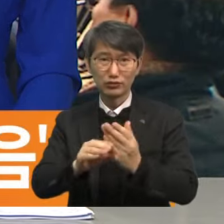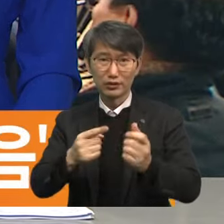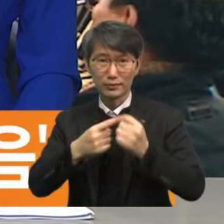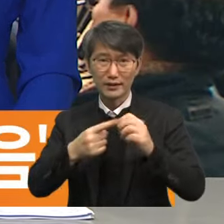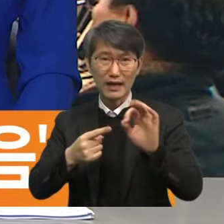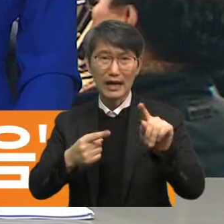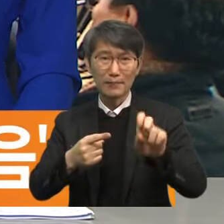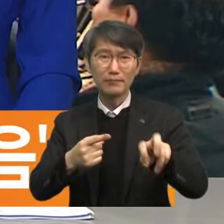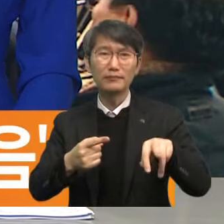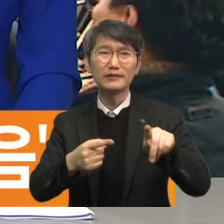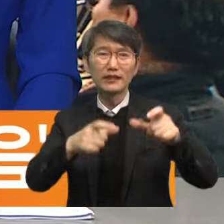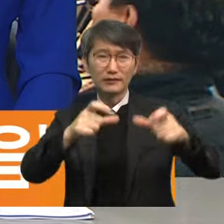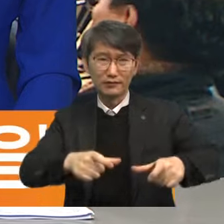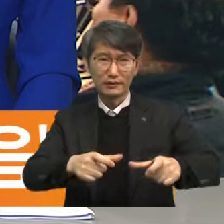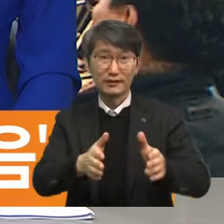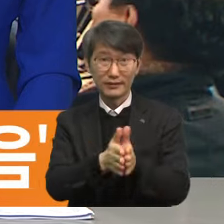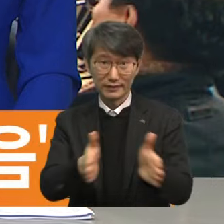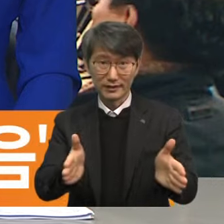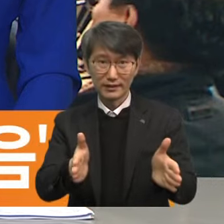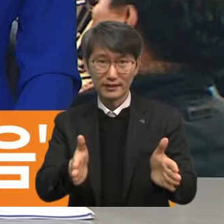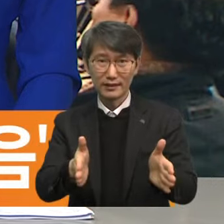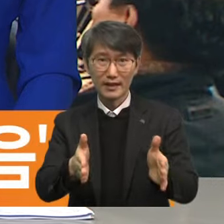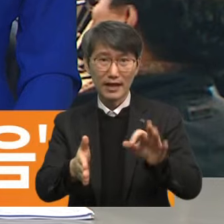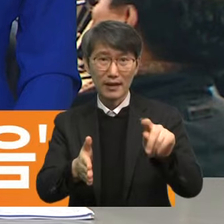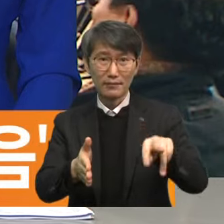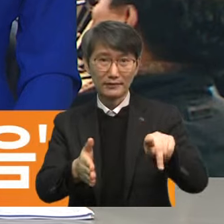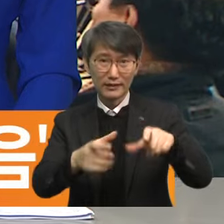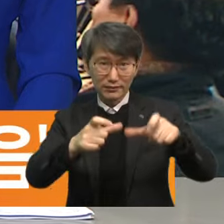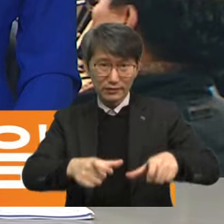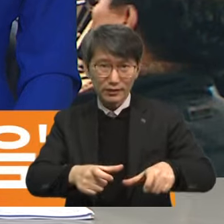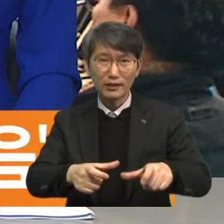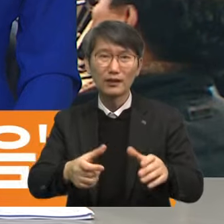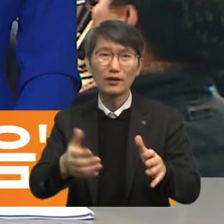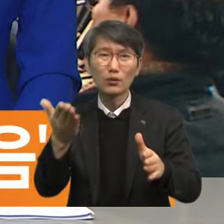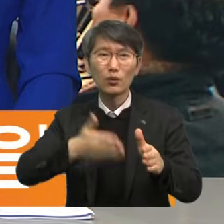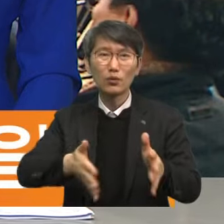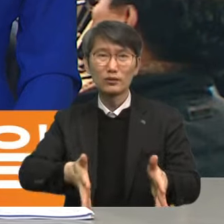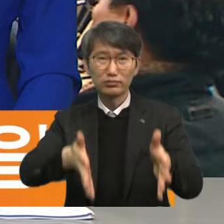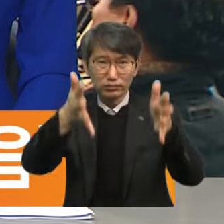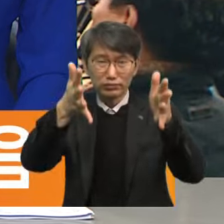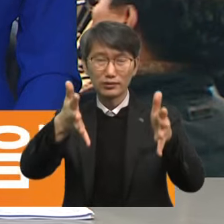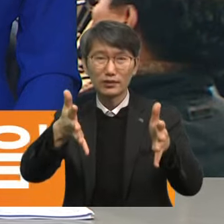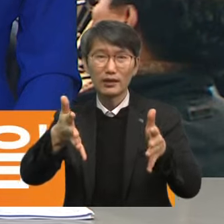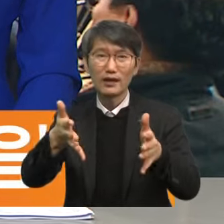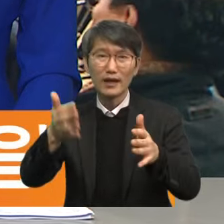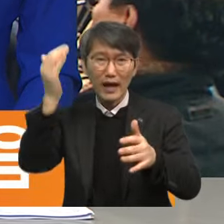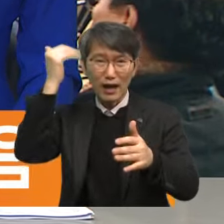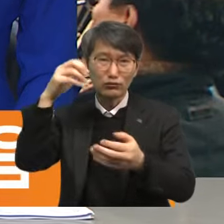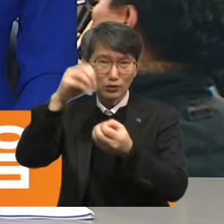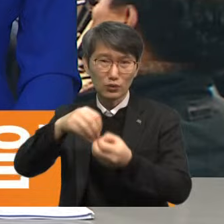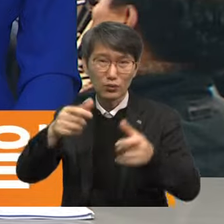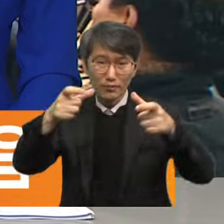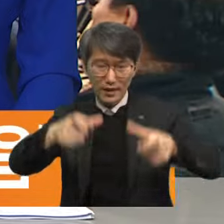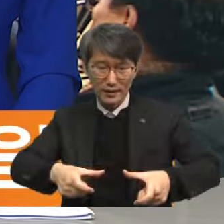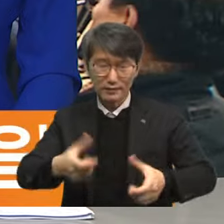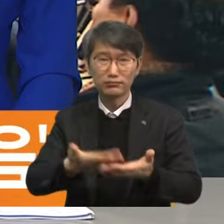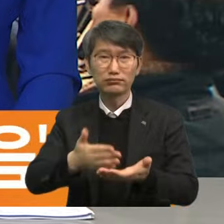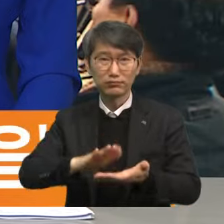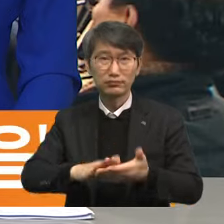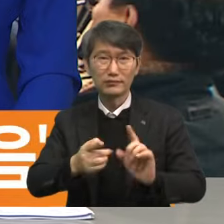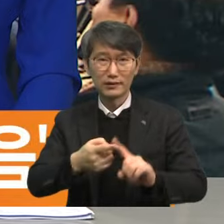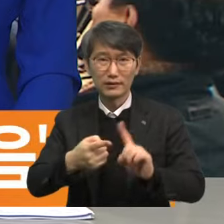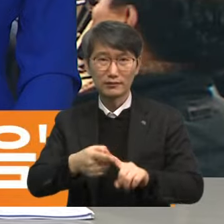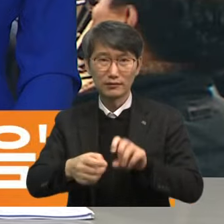시간은 암사 권역에서 진행했는데요. 이 자리에선 공공청사 신규 건립과 한옥마을 조성 등 다양한 현안